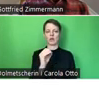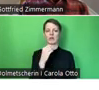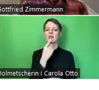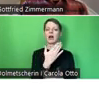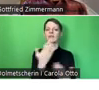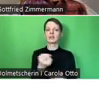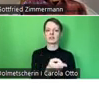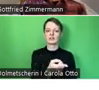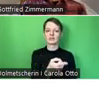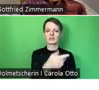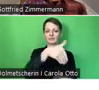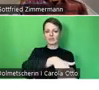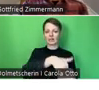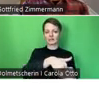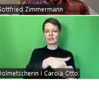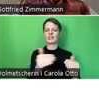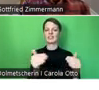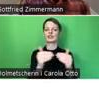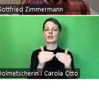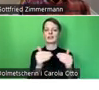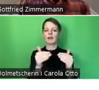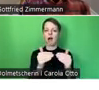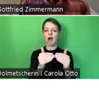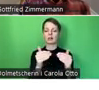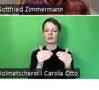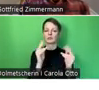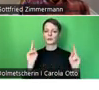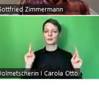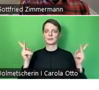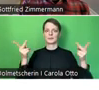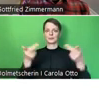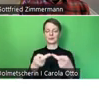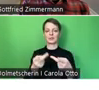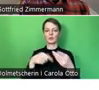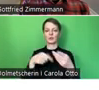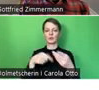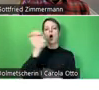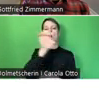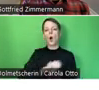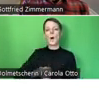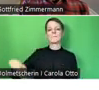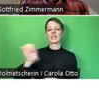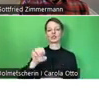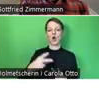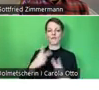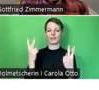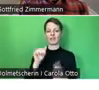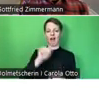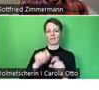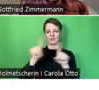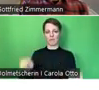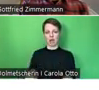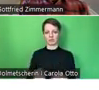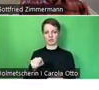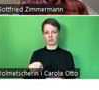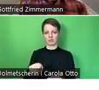Standard harmonisiert wird durch das Europäische öffentliche Amtsblatt. Und das ist